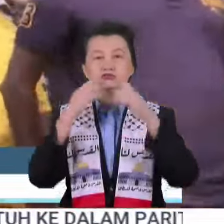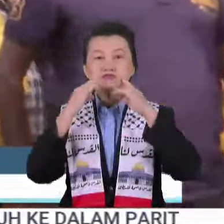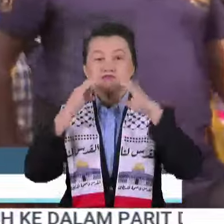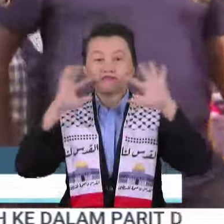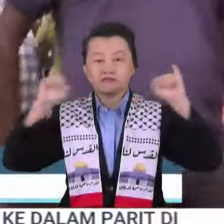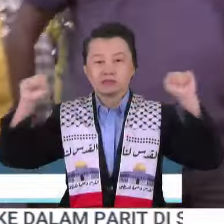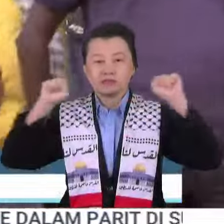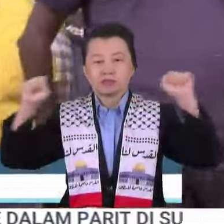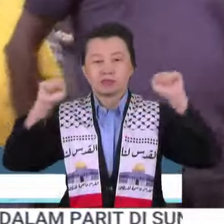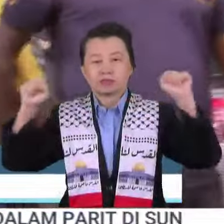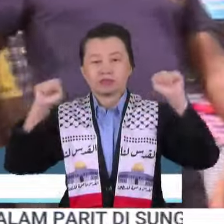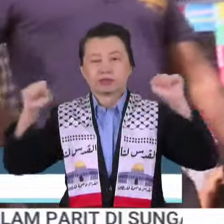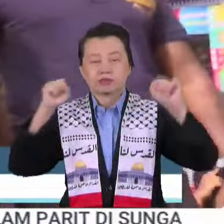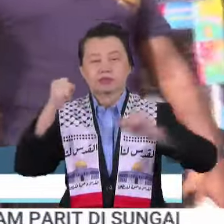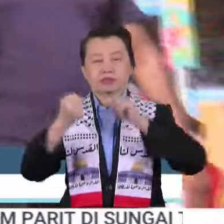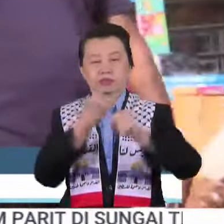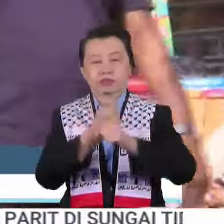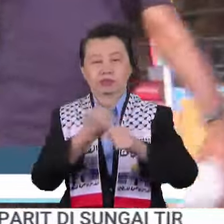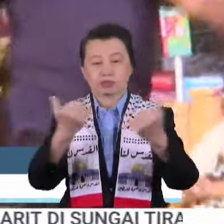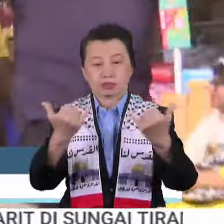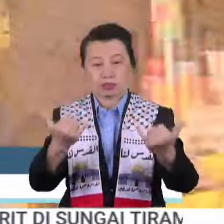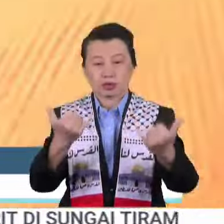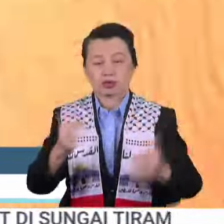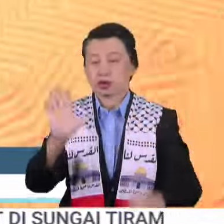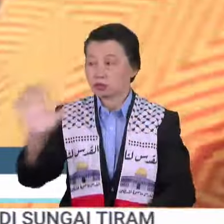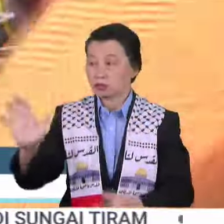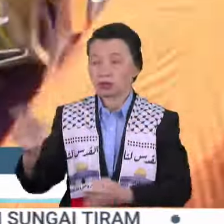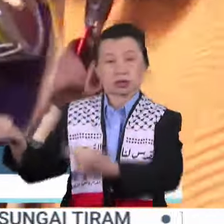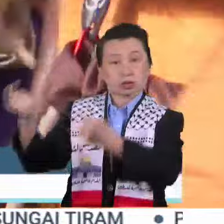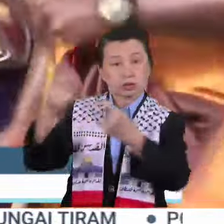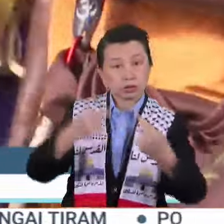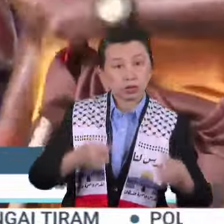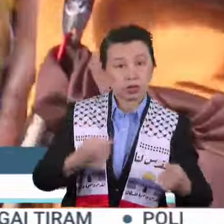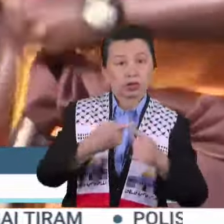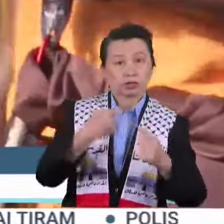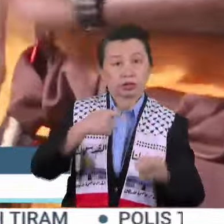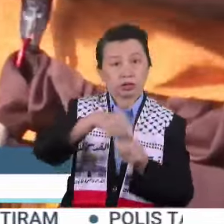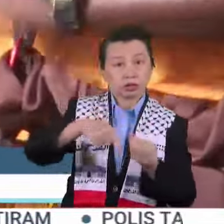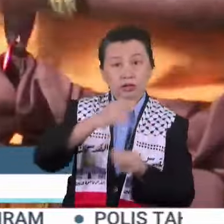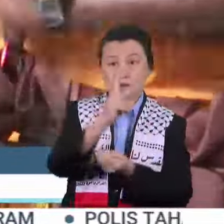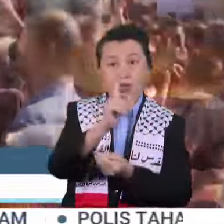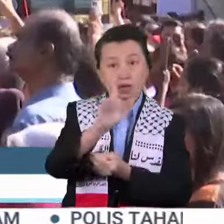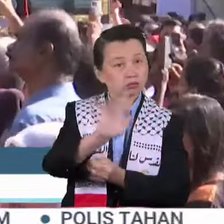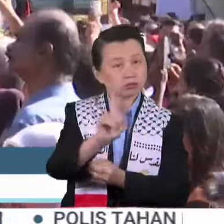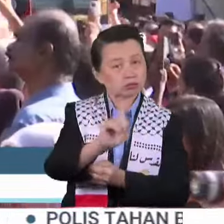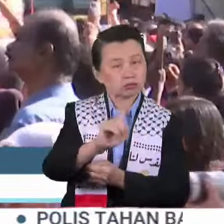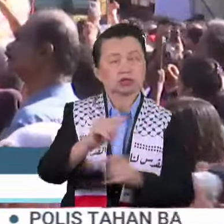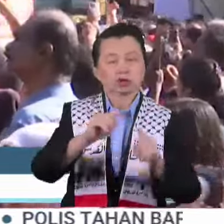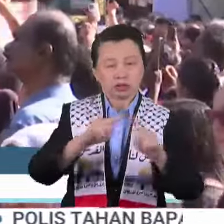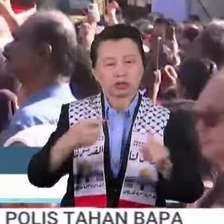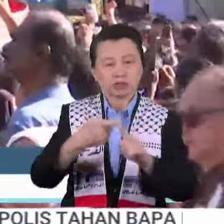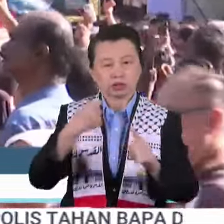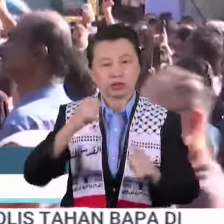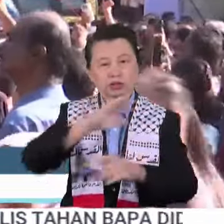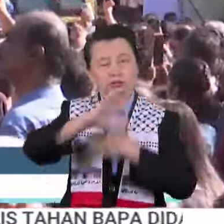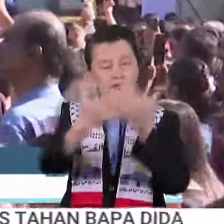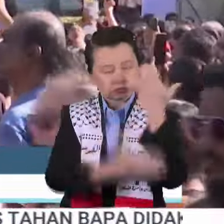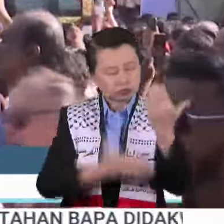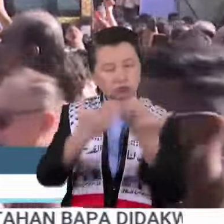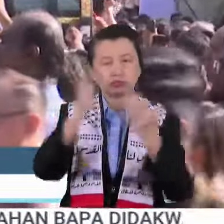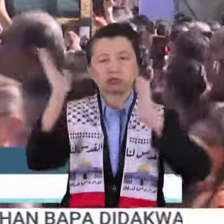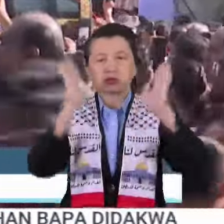sempena perayaan Thai Pusam tahun ini. Mereka yang datang bukan sahaja dari sekitar Kuala Lumpur, bahkan dari seluruh